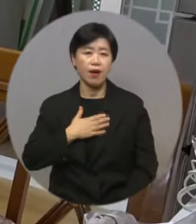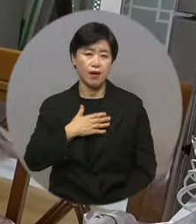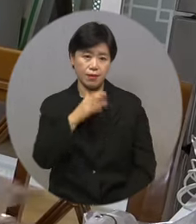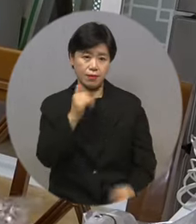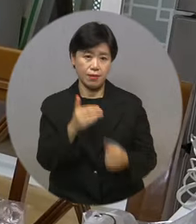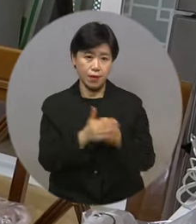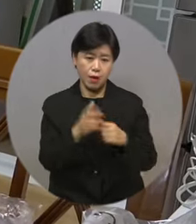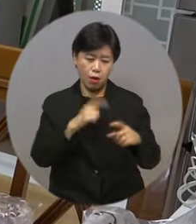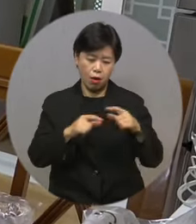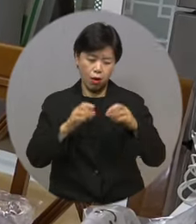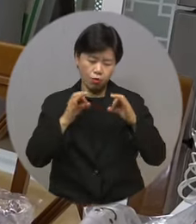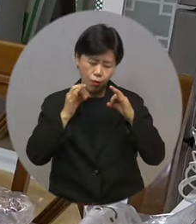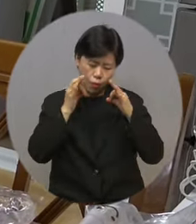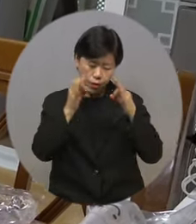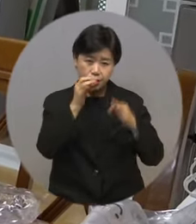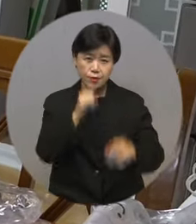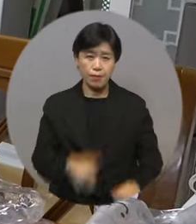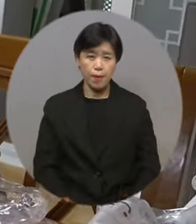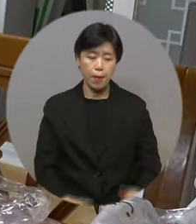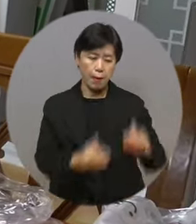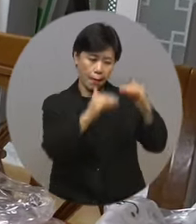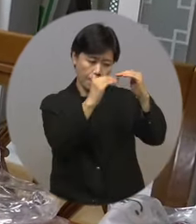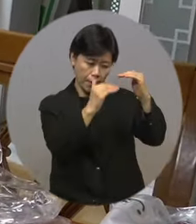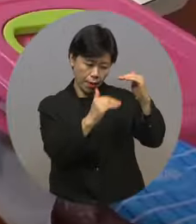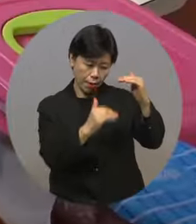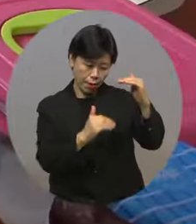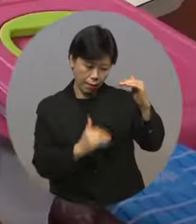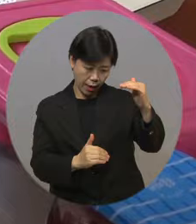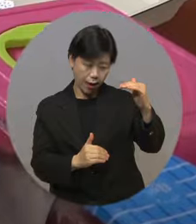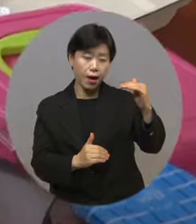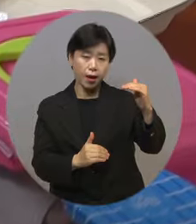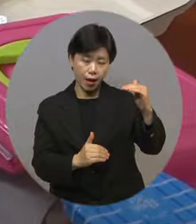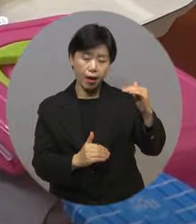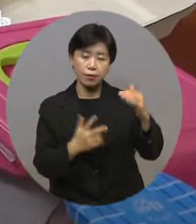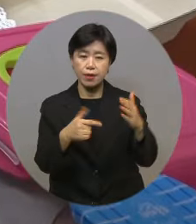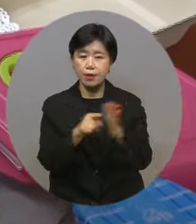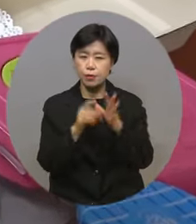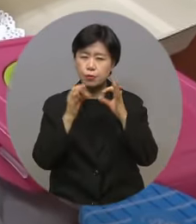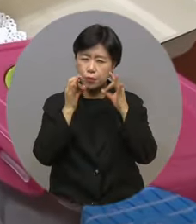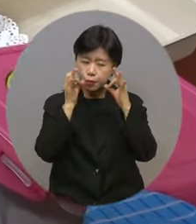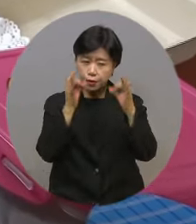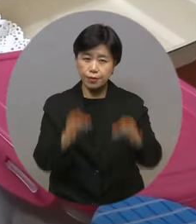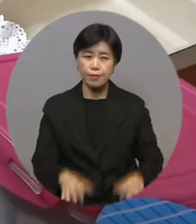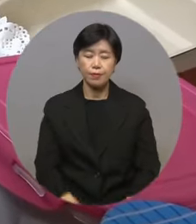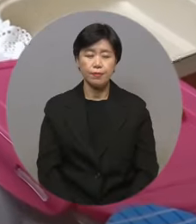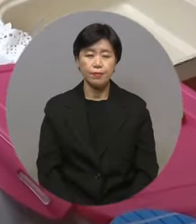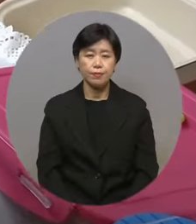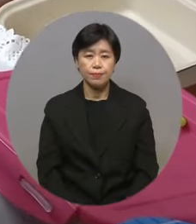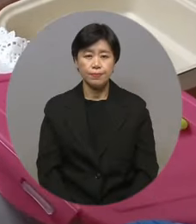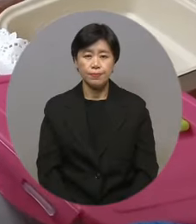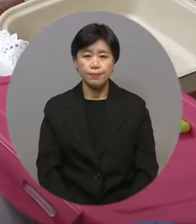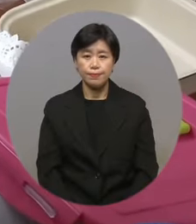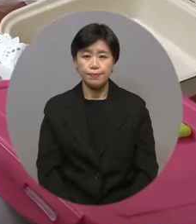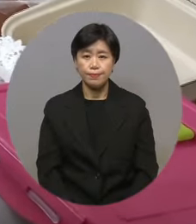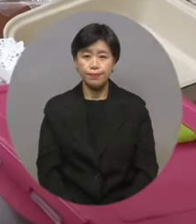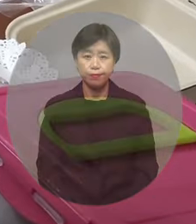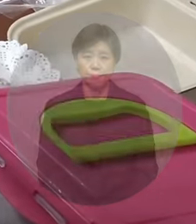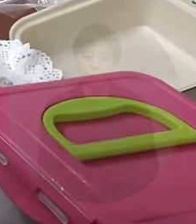기울이며 뭐든지 체계적으로 순서 있게 하려고 노력하는 지연 씨입니다.